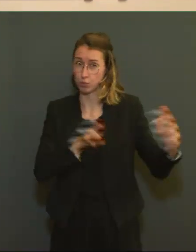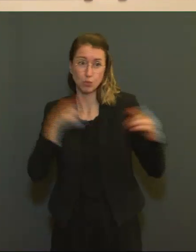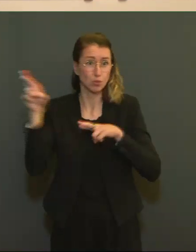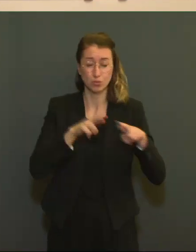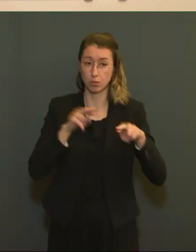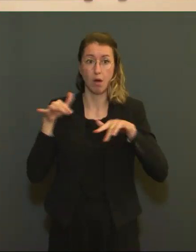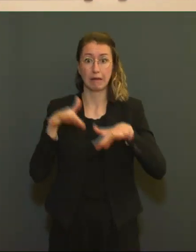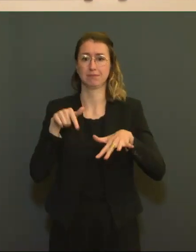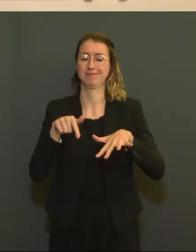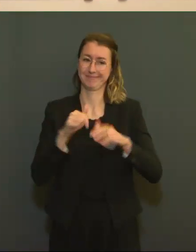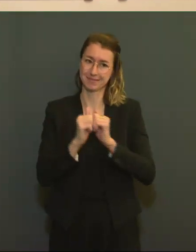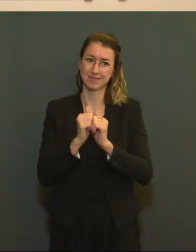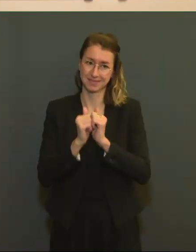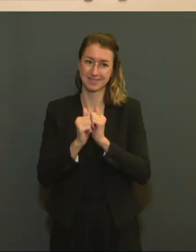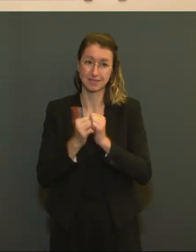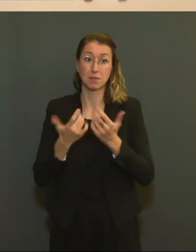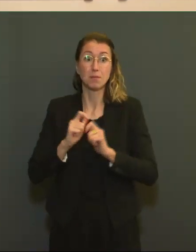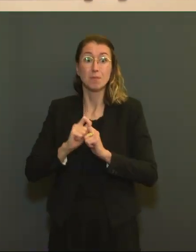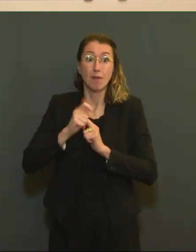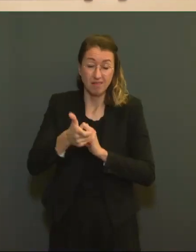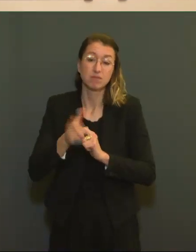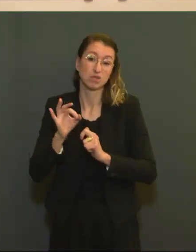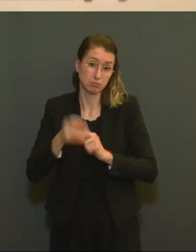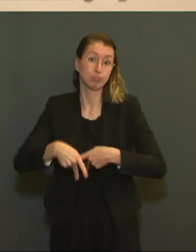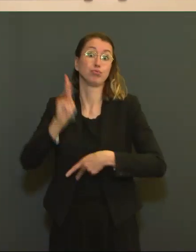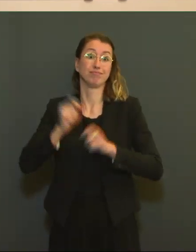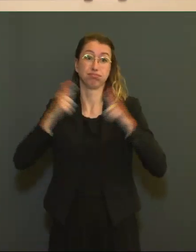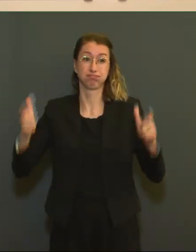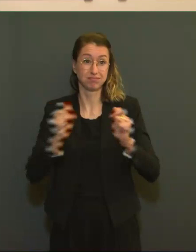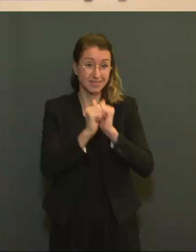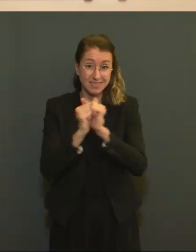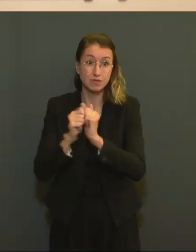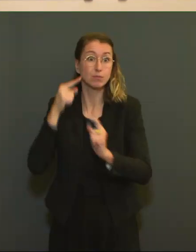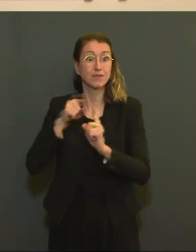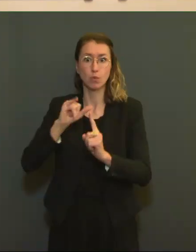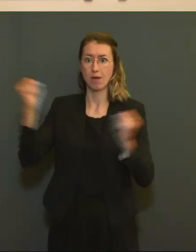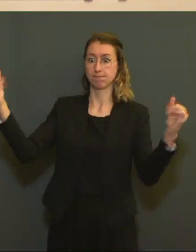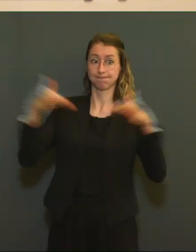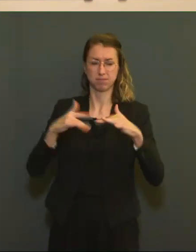avec dans les jours qui ont suivi un nombre de tests pour les personnes qui revenaient de zone rouge.